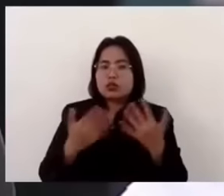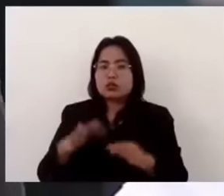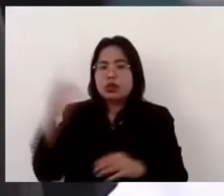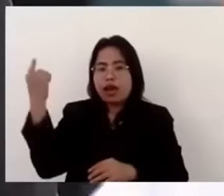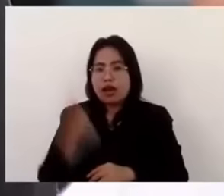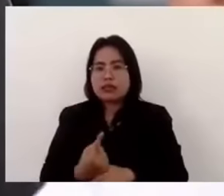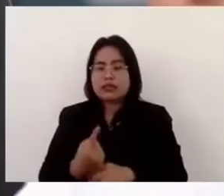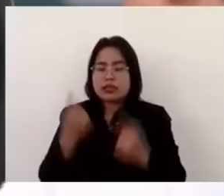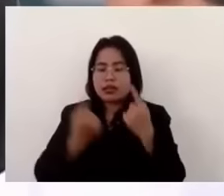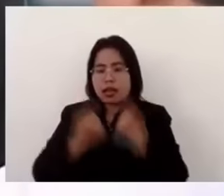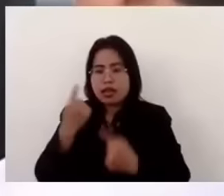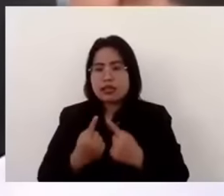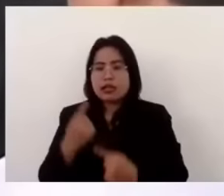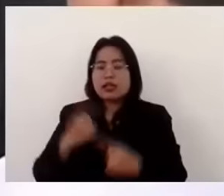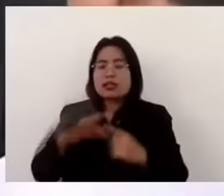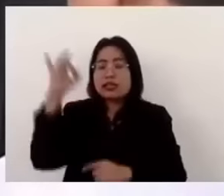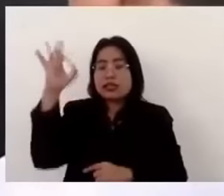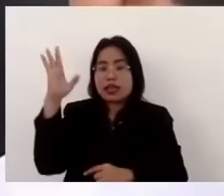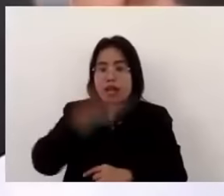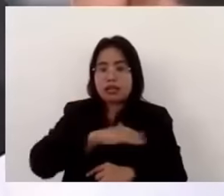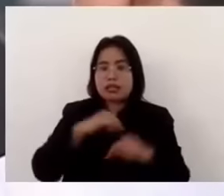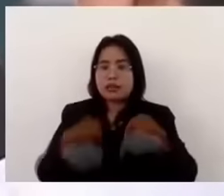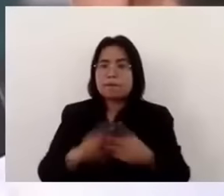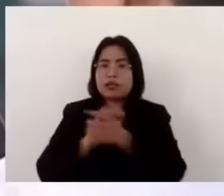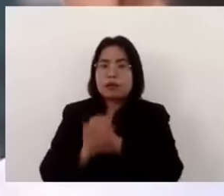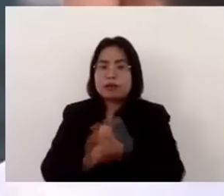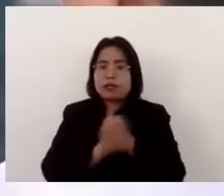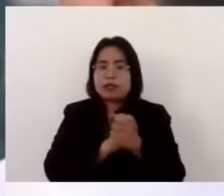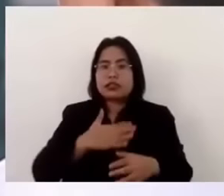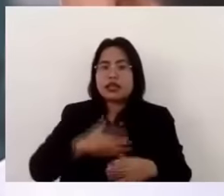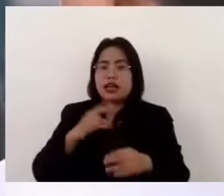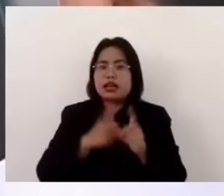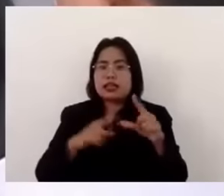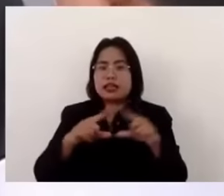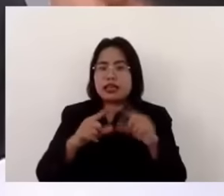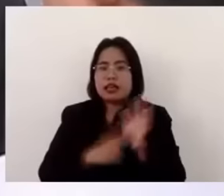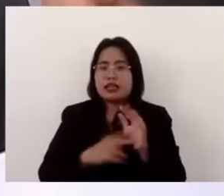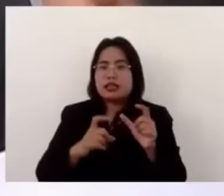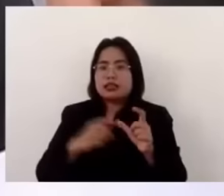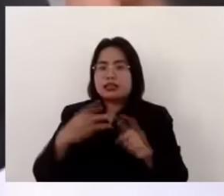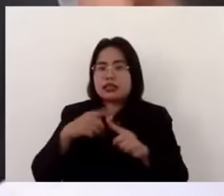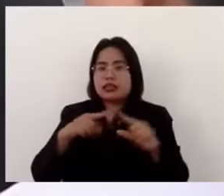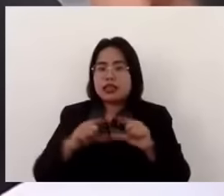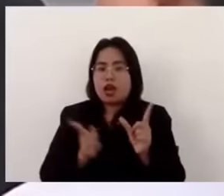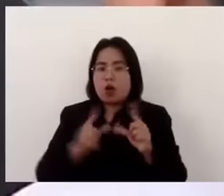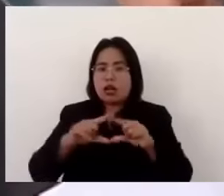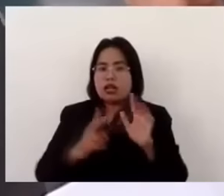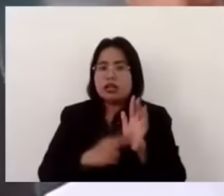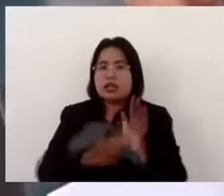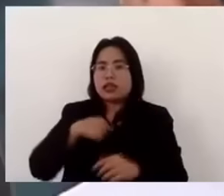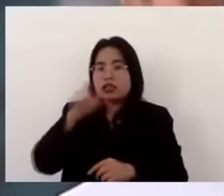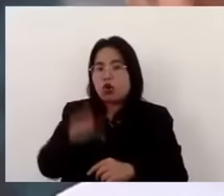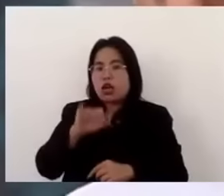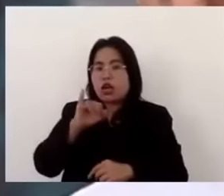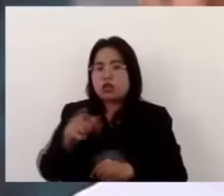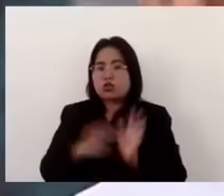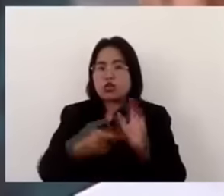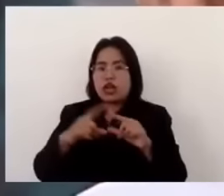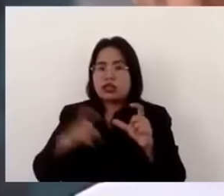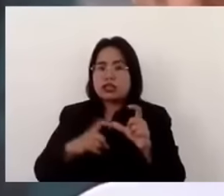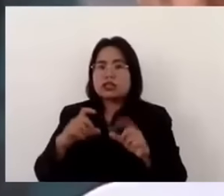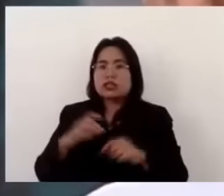buaturuh ini ama saya saya salah satu seorang jurnalis dari